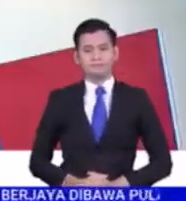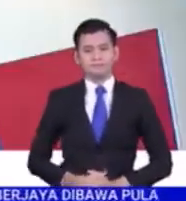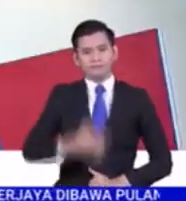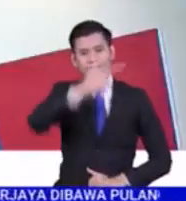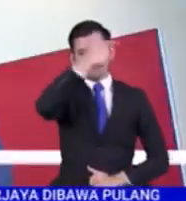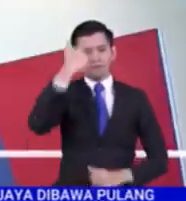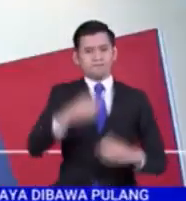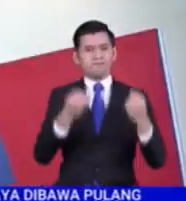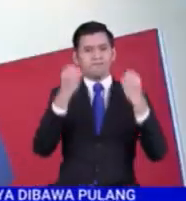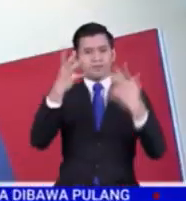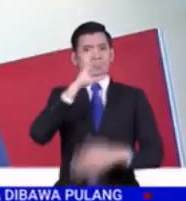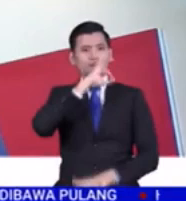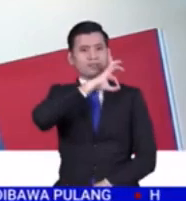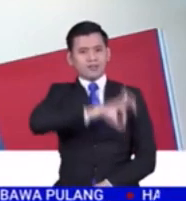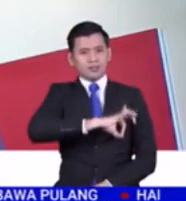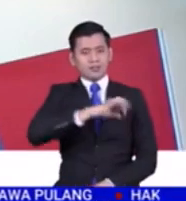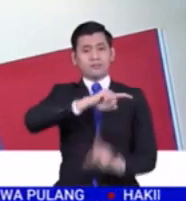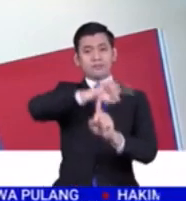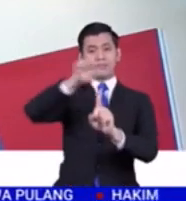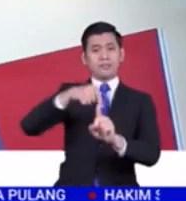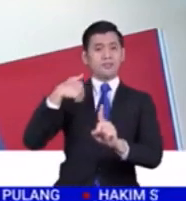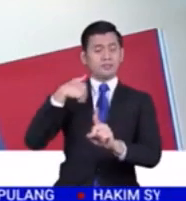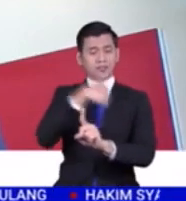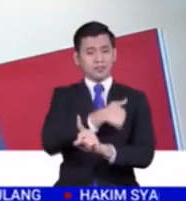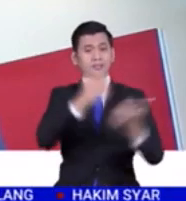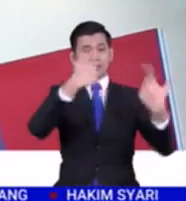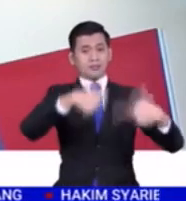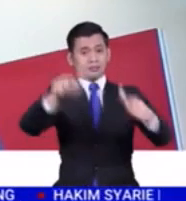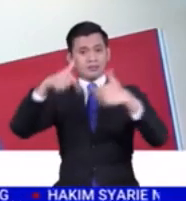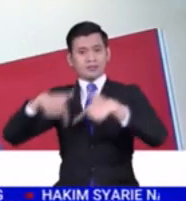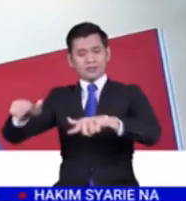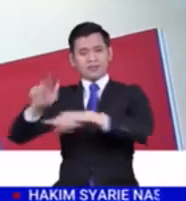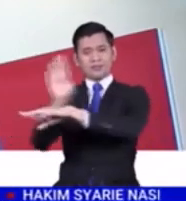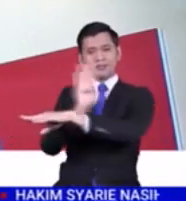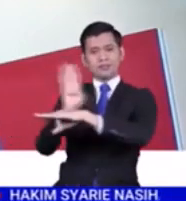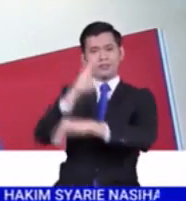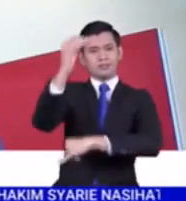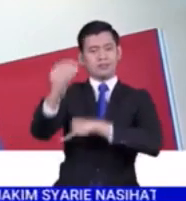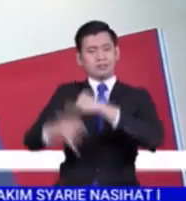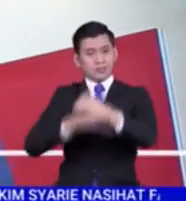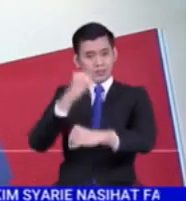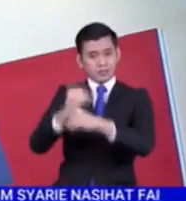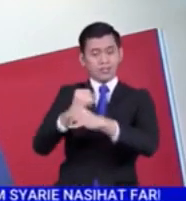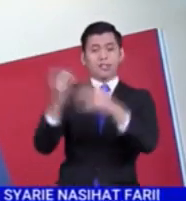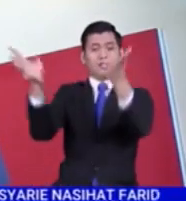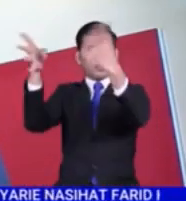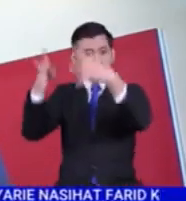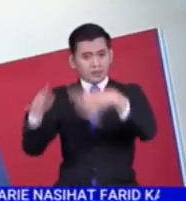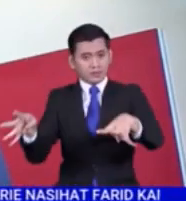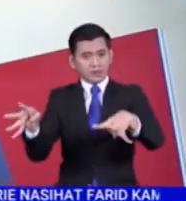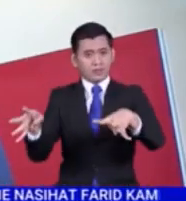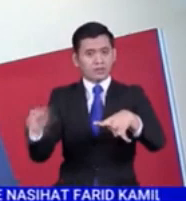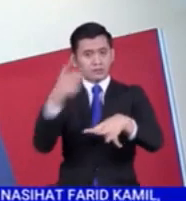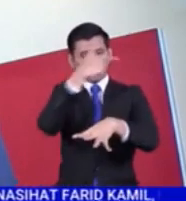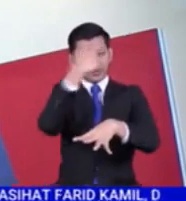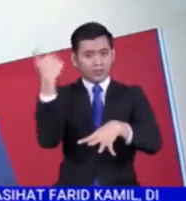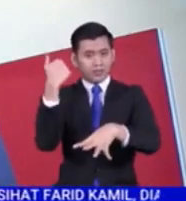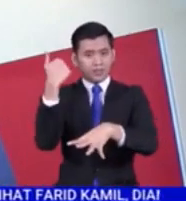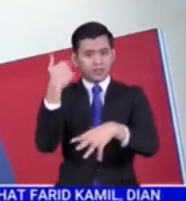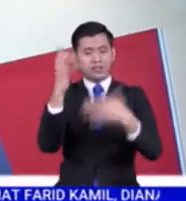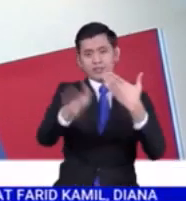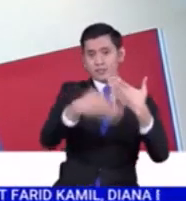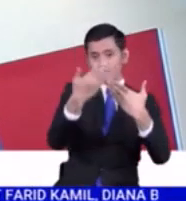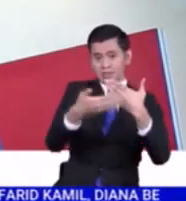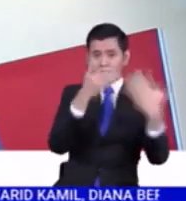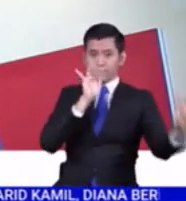Kerana banyak kelebihannya apabila kita melaksanakan perdagangan antara negara ASEAN kerana faktor logistiknya dan